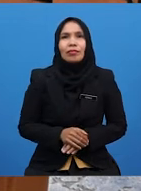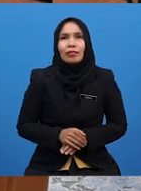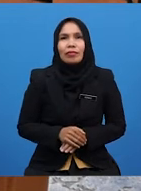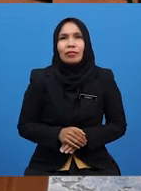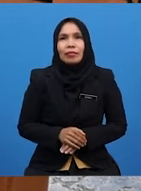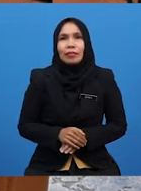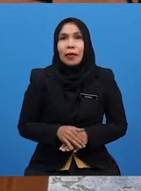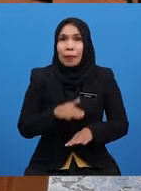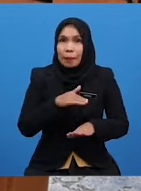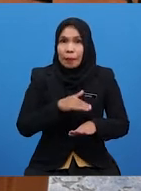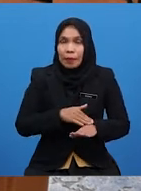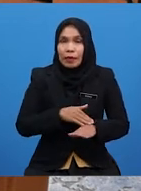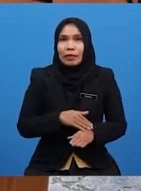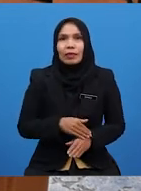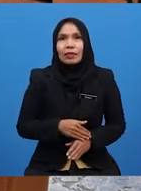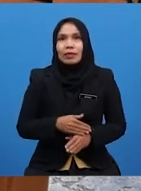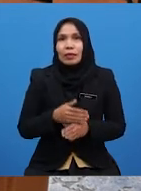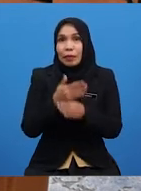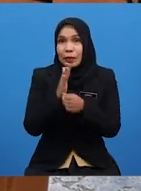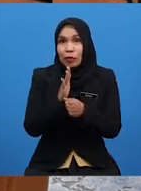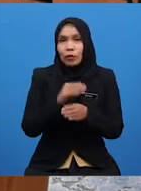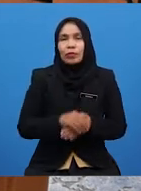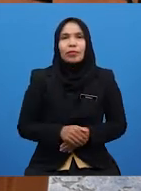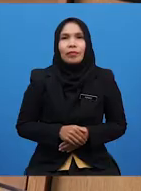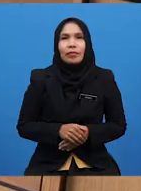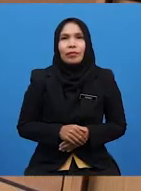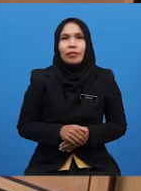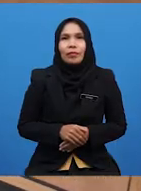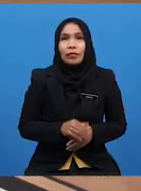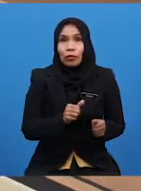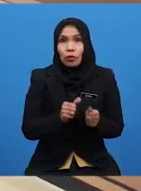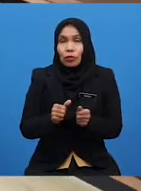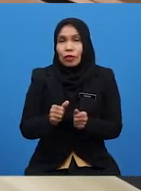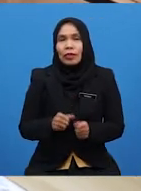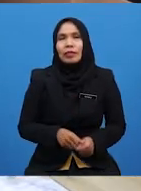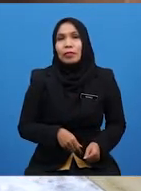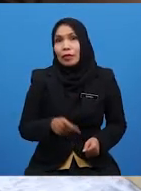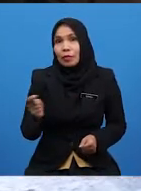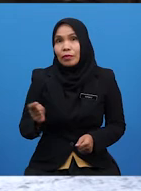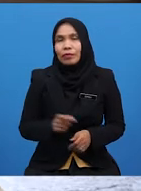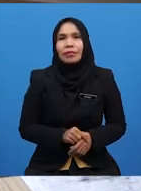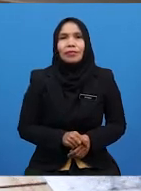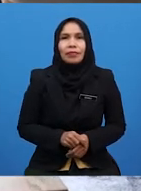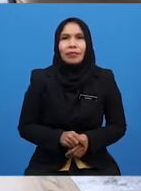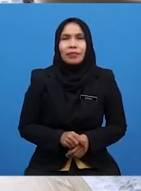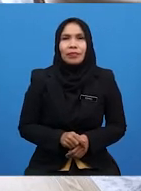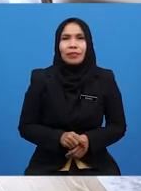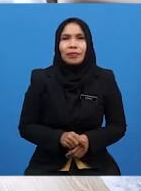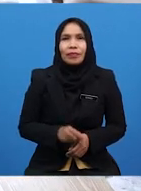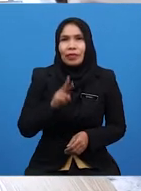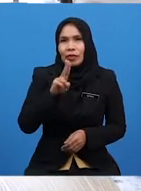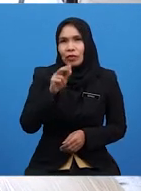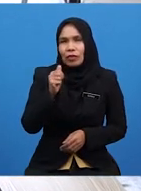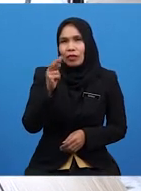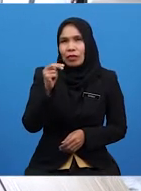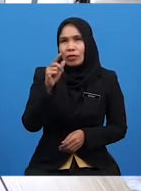lubang angin dan pintu disamping susunan perabot ruang tamu bagi kediaman ini